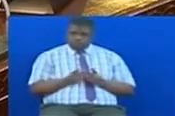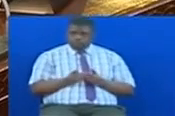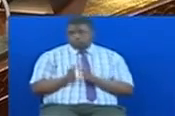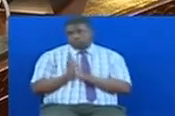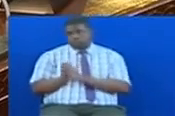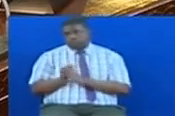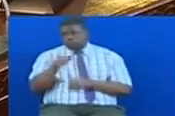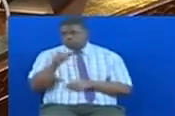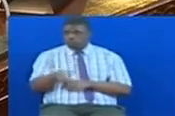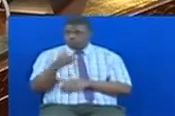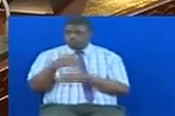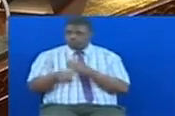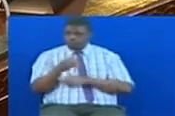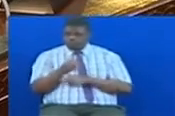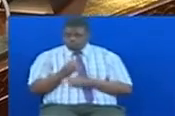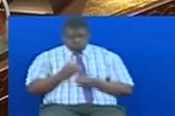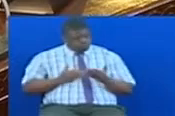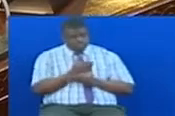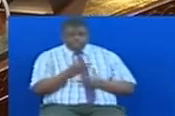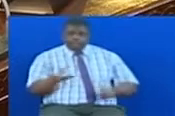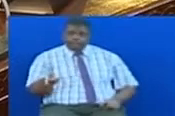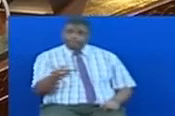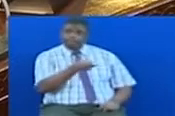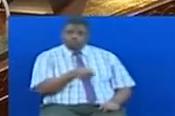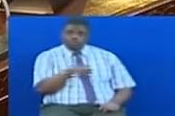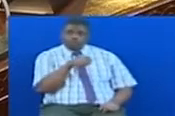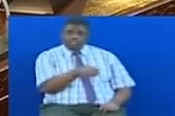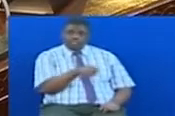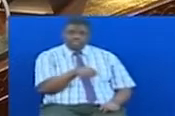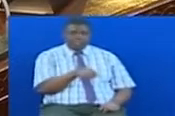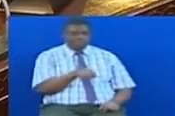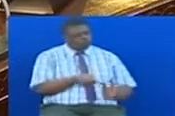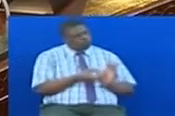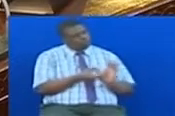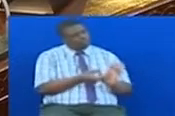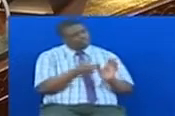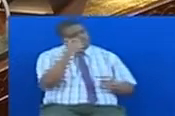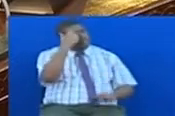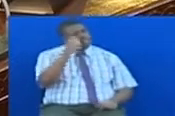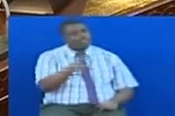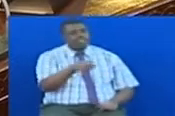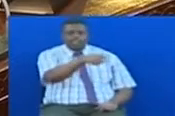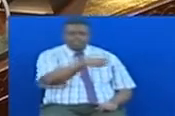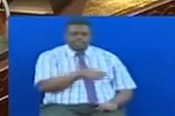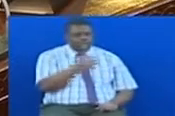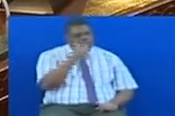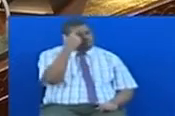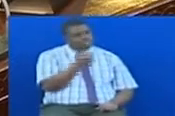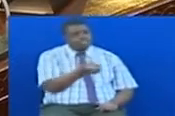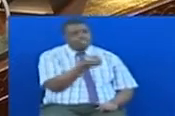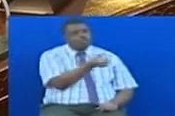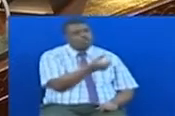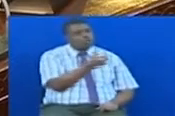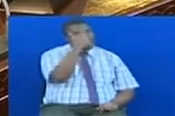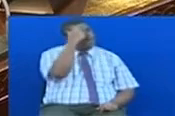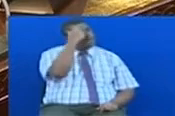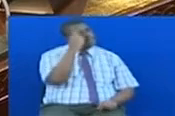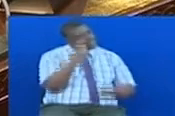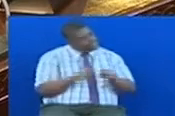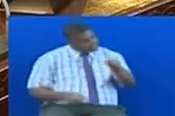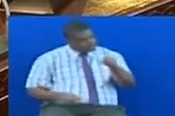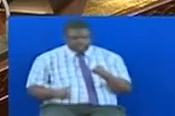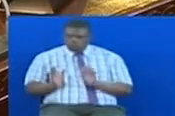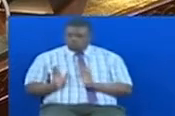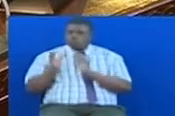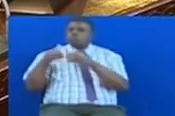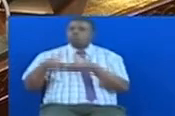kwamba kupitia mikopo hii hebu tuonyeshe uaminifu. Nimekuwa nikisema kwamba ukiaminiwa kwa kidogo hebu aminika. Kundi la watu wenye